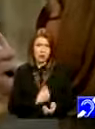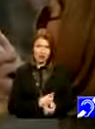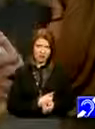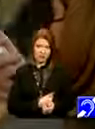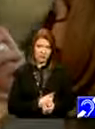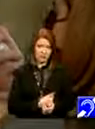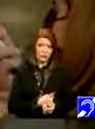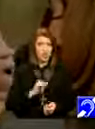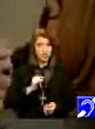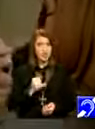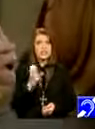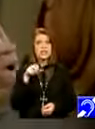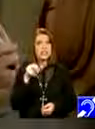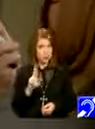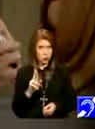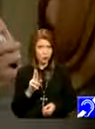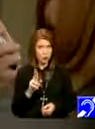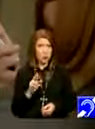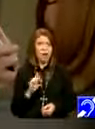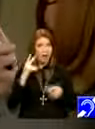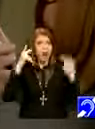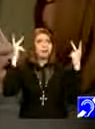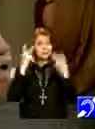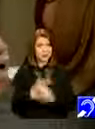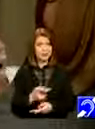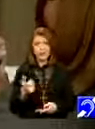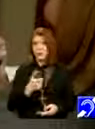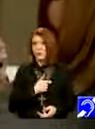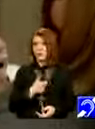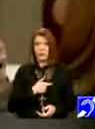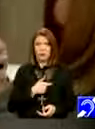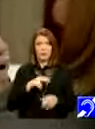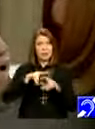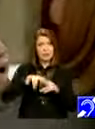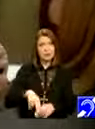domnul Florin Câțu a realizat că nu mai poate să fie primul ministru al României.